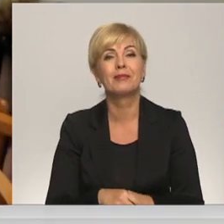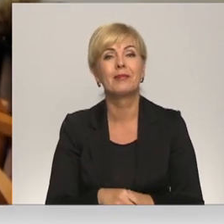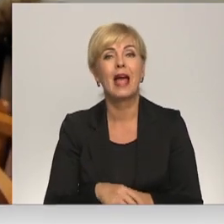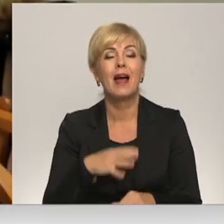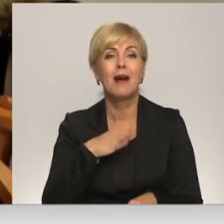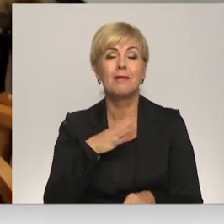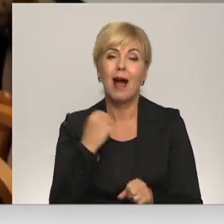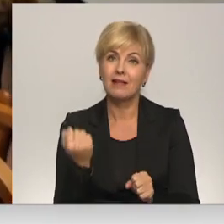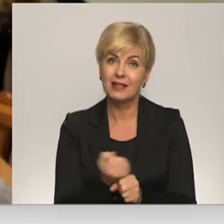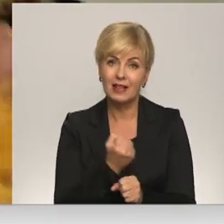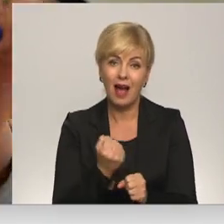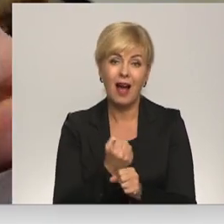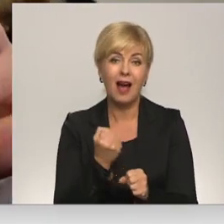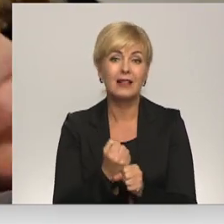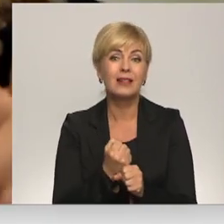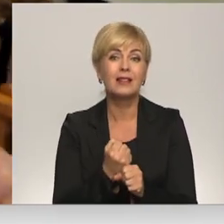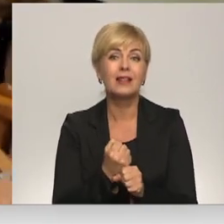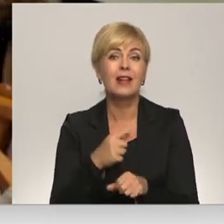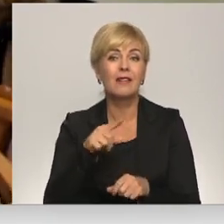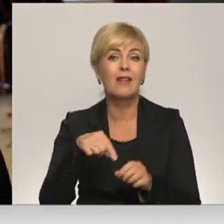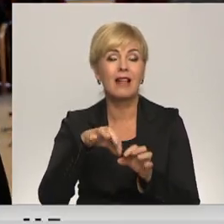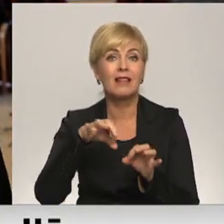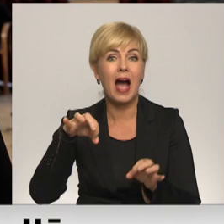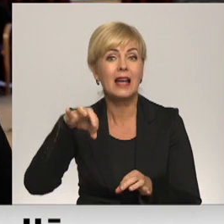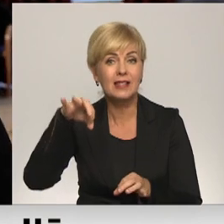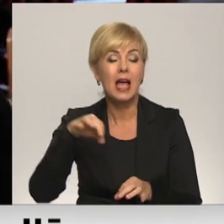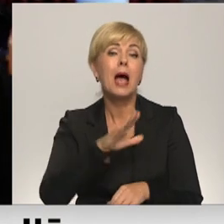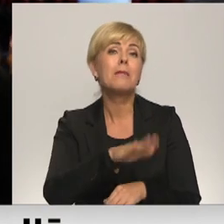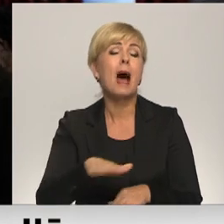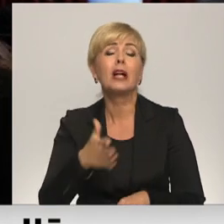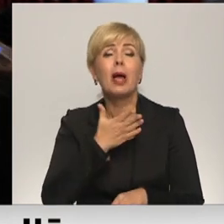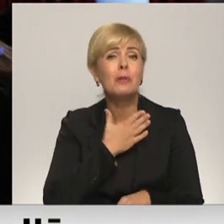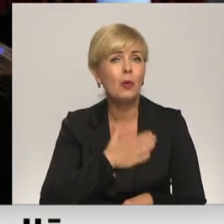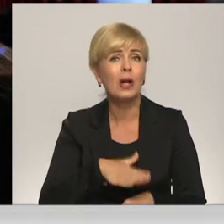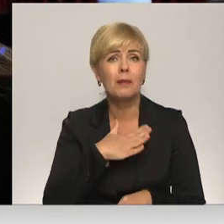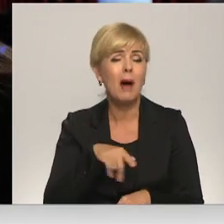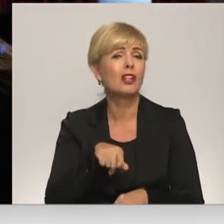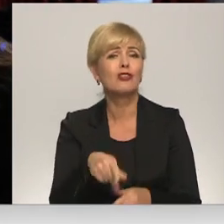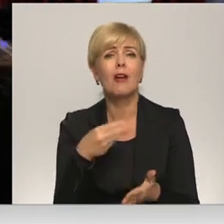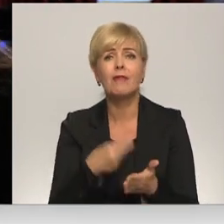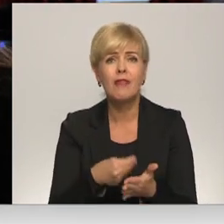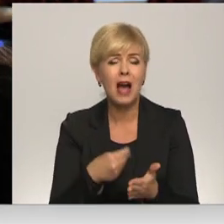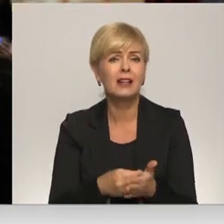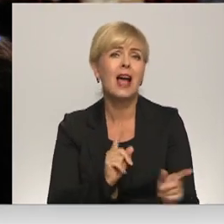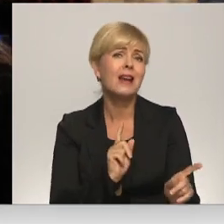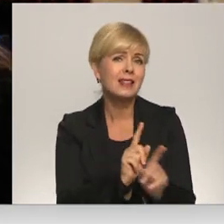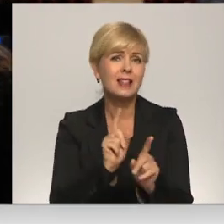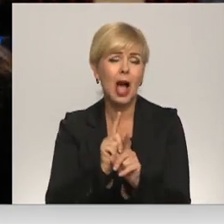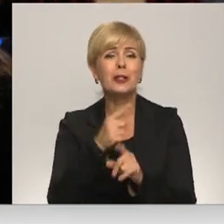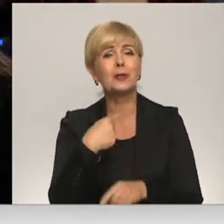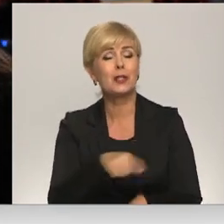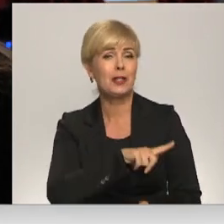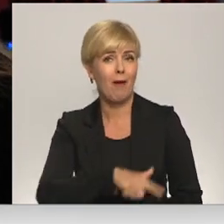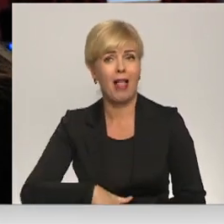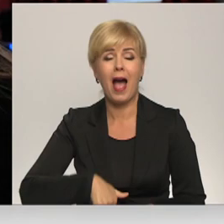sataisīju divas lelas un tad es trešo taisu. Bērniem ļoti patīk un man tas šķiet ļoti vērtīgi, kad viņi satiek arī citus